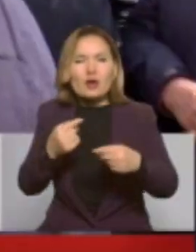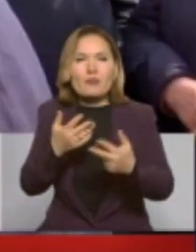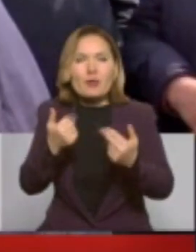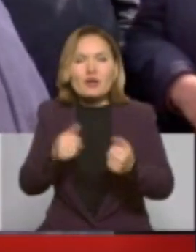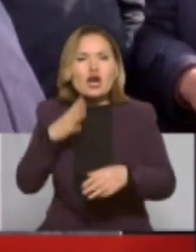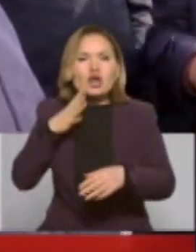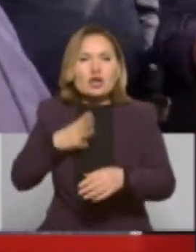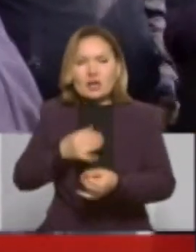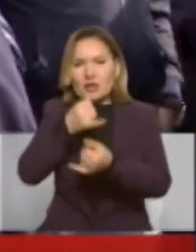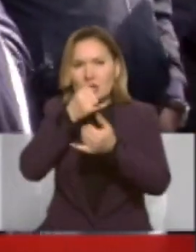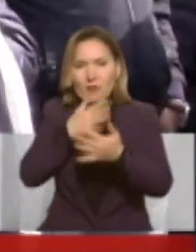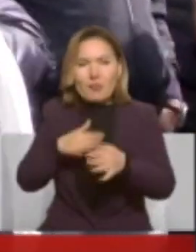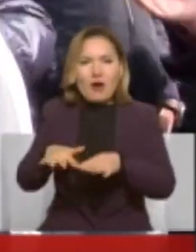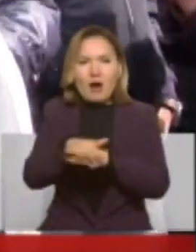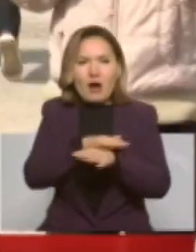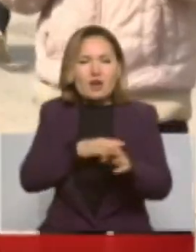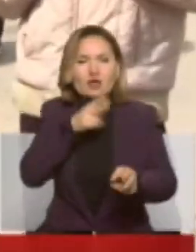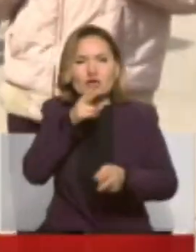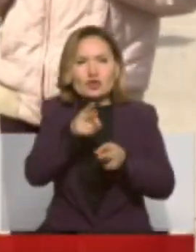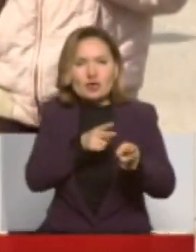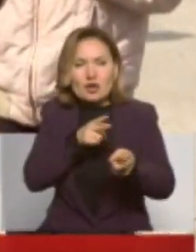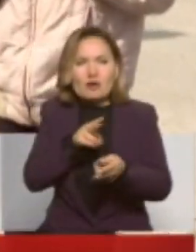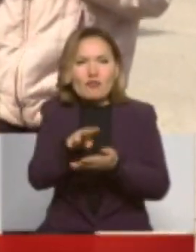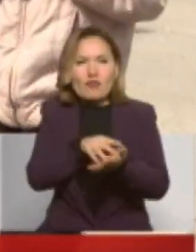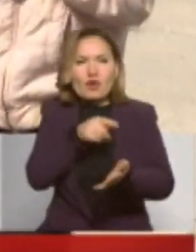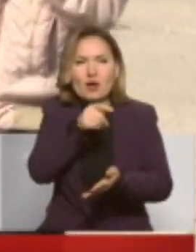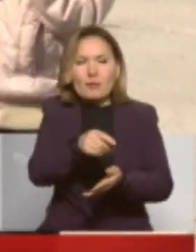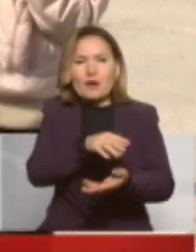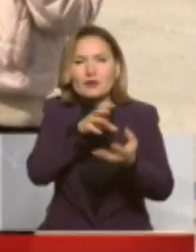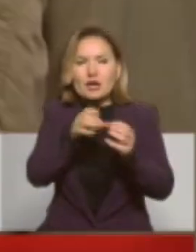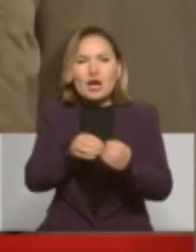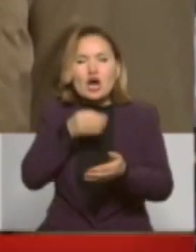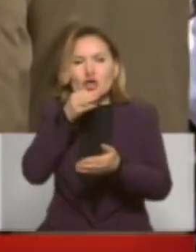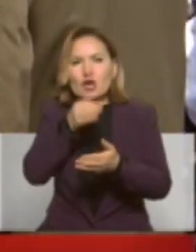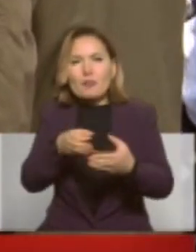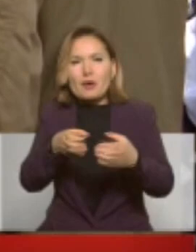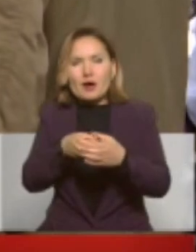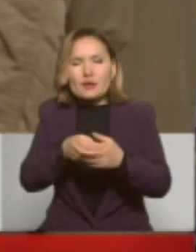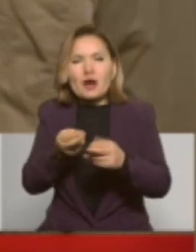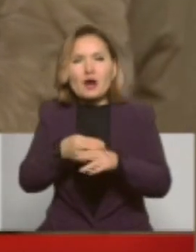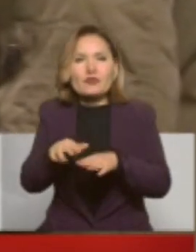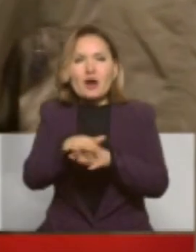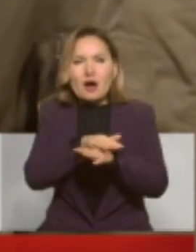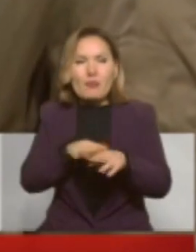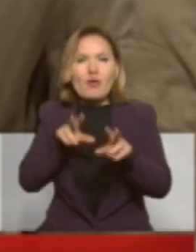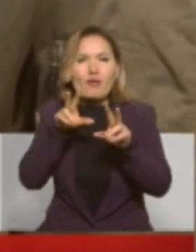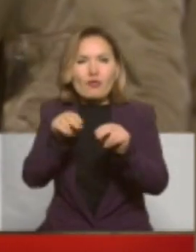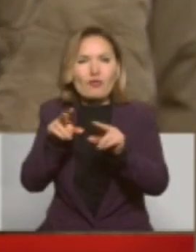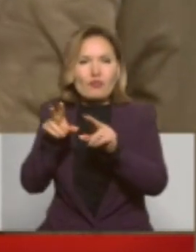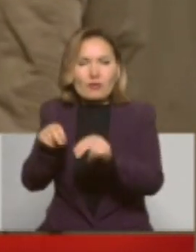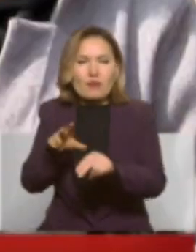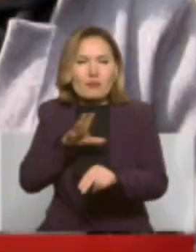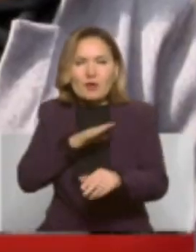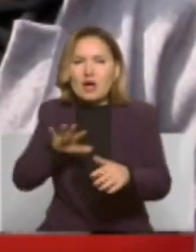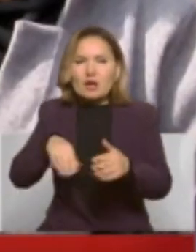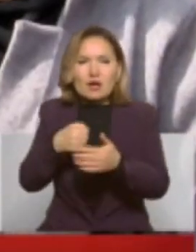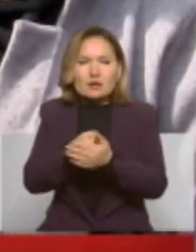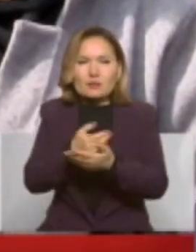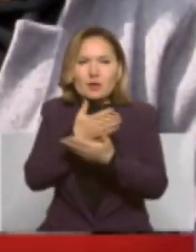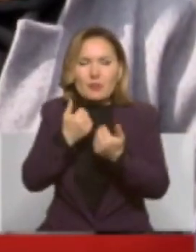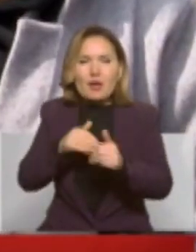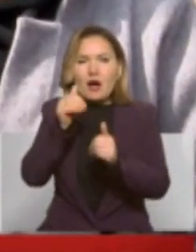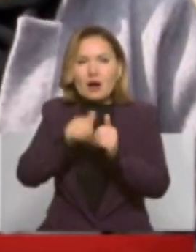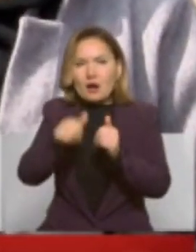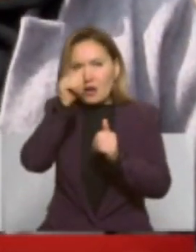әрі шыдамаймыз деп наразылық білдірді. Өйткені осы уақытқа дейін жауапты мекеме тұрғындарға есеп те бермей келген. Айма